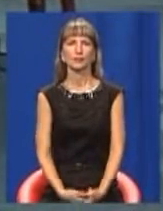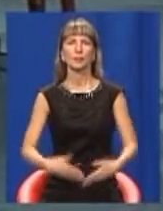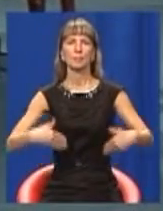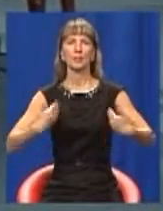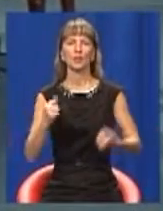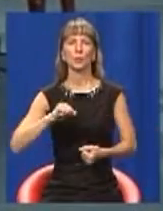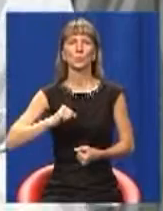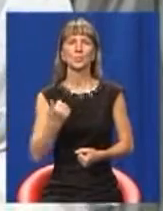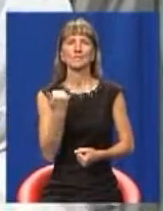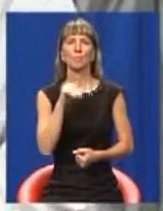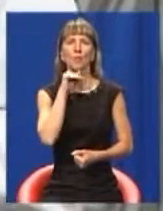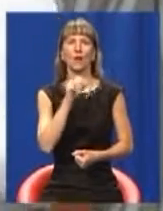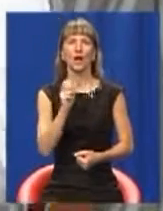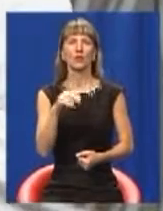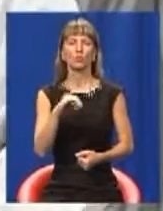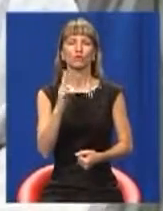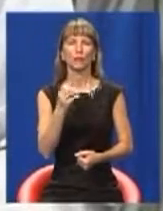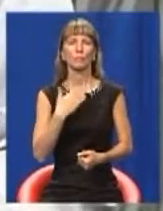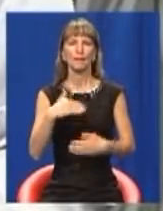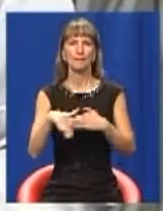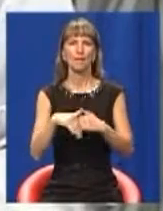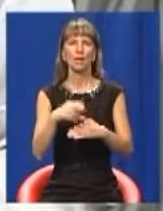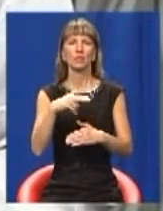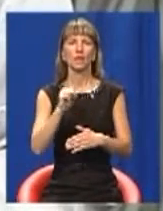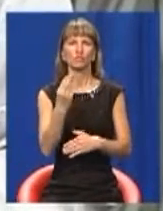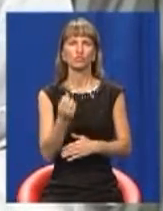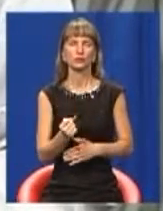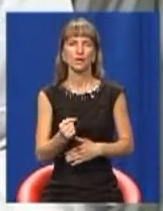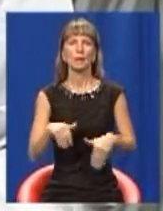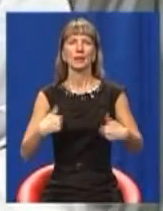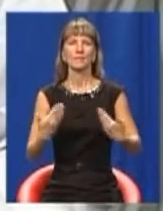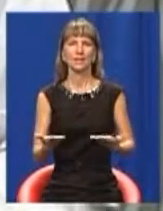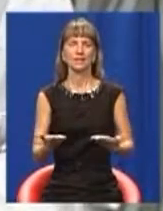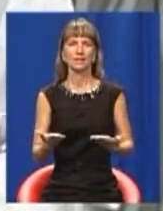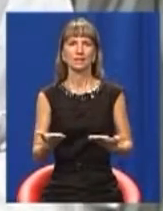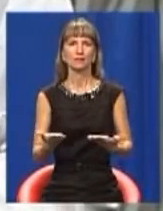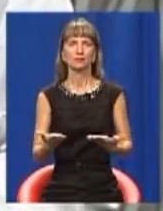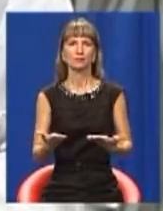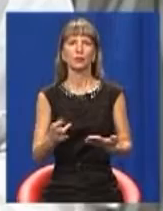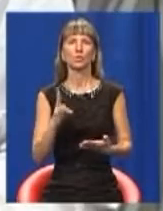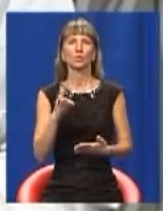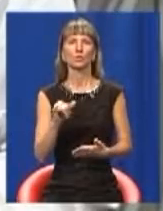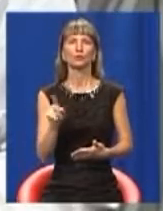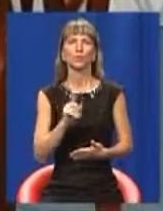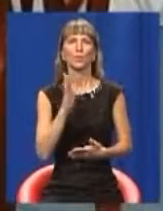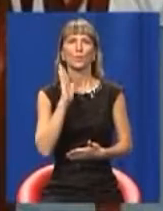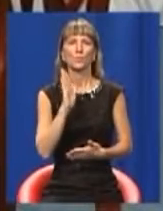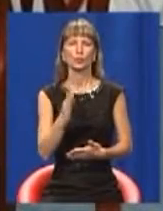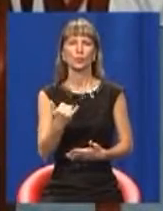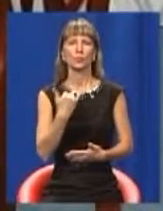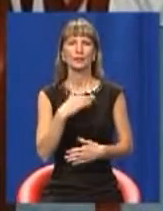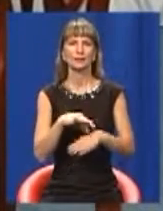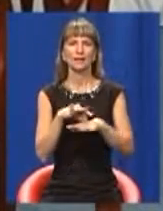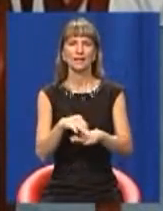Привіт, друзі! З вами професор Антошка і моя помічниця Даша. Привіт! Привіт, Даша! Ну що ж, будемо вновь